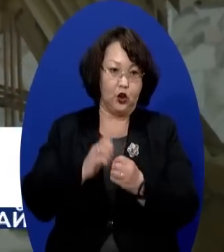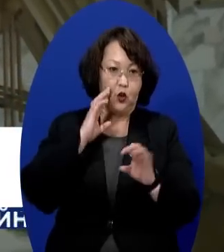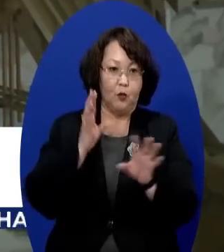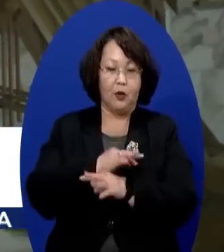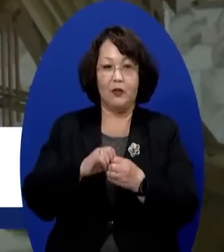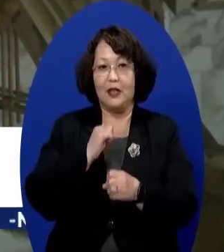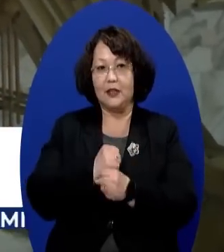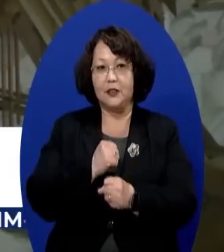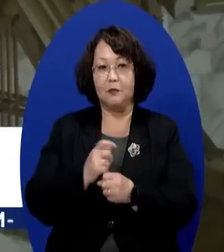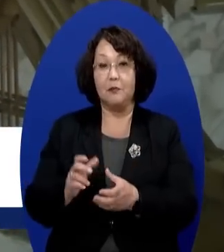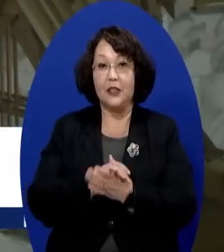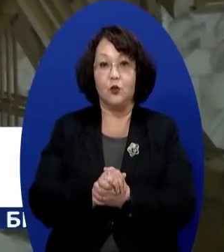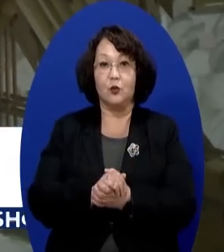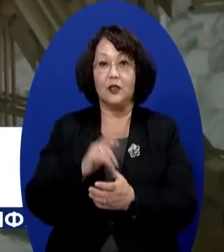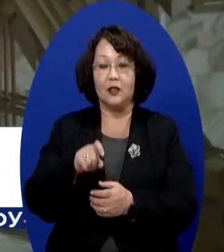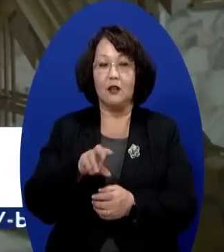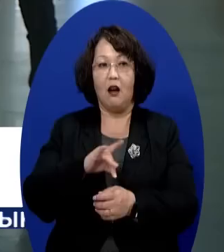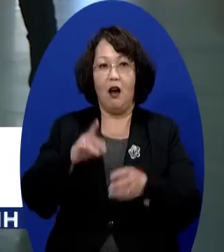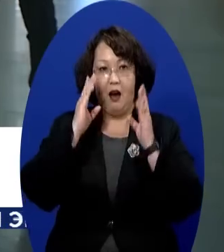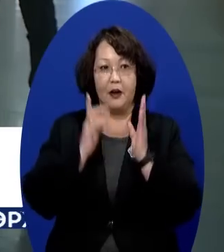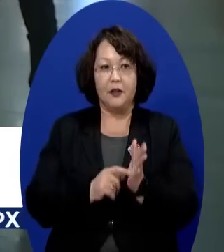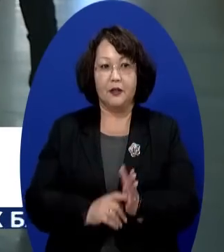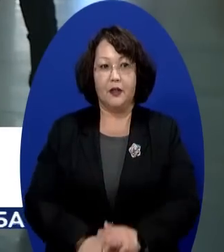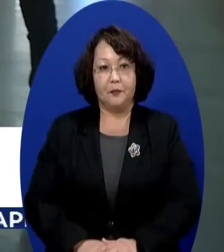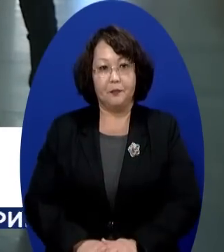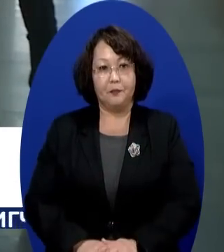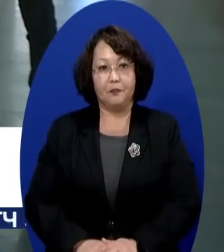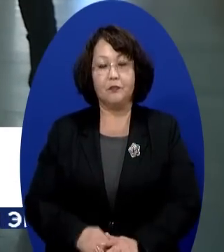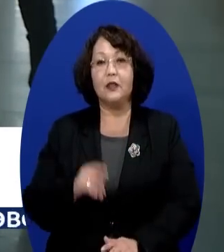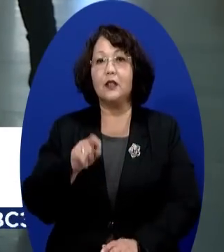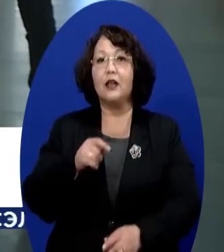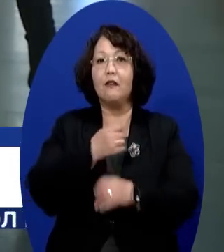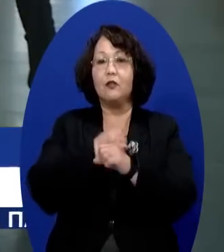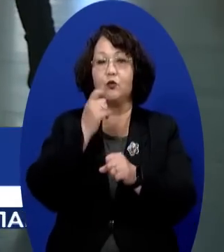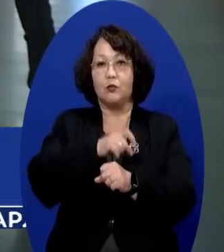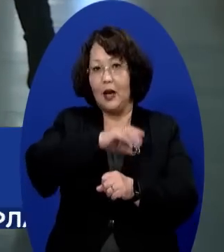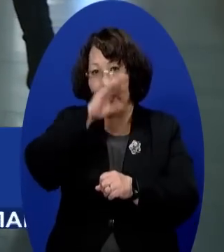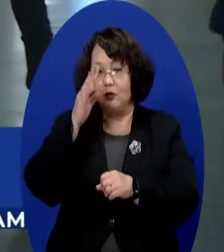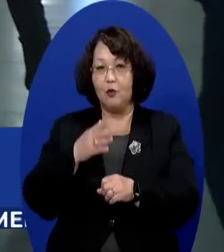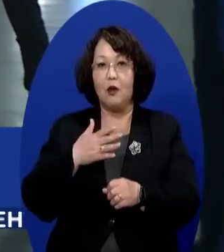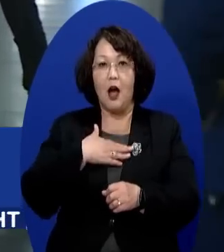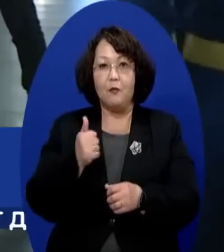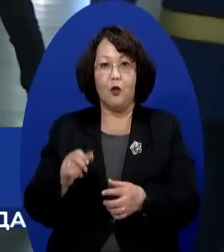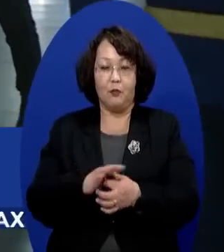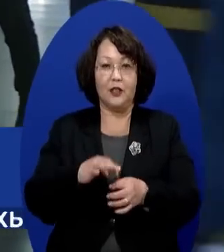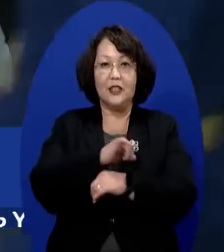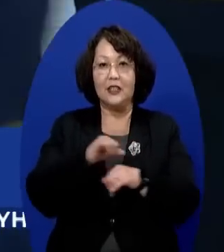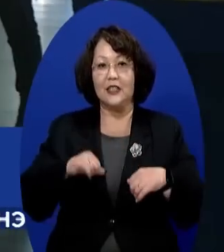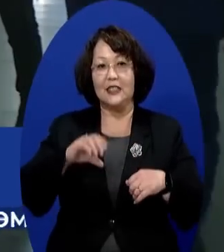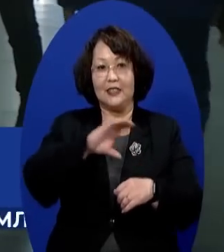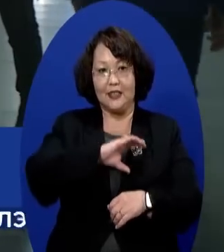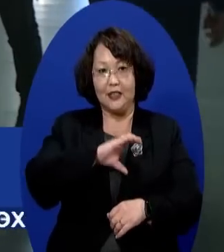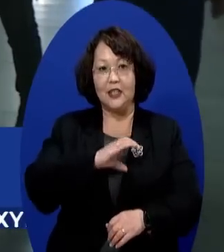тогтолцоог бэхжүүлэх асуудал дээр бид нар одоо анхаарах ёстой. Энэ алба бол одоо авагчдын халуун амин дээр бас ард түмний итгэл сэтгэлээр болсон